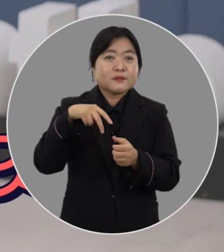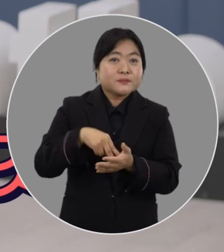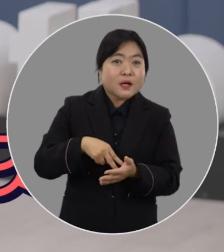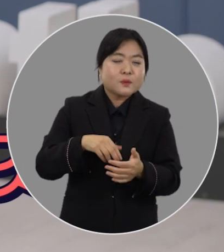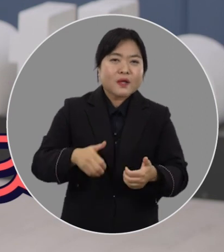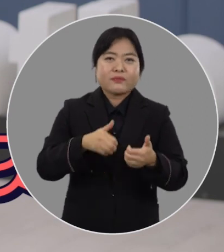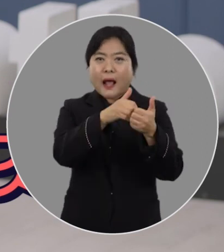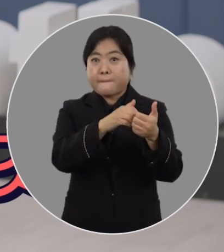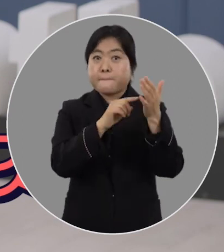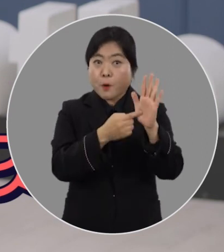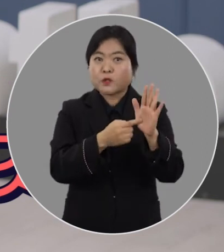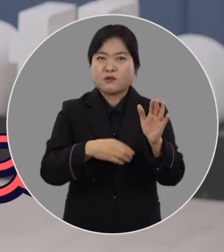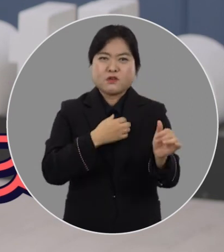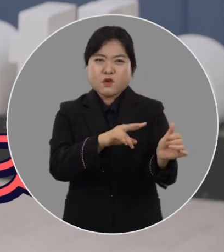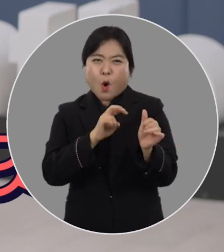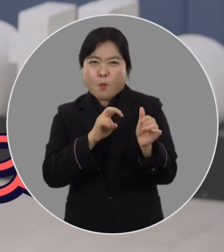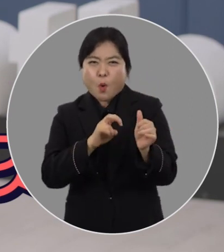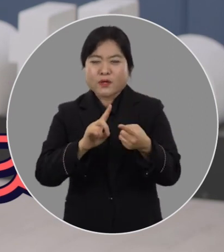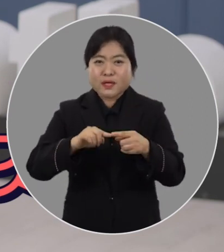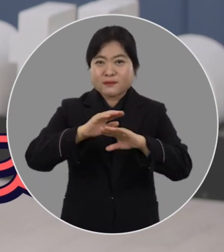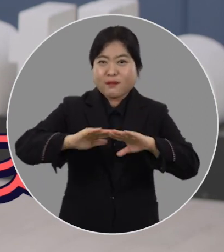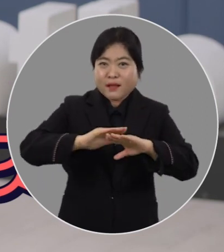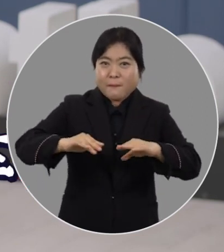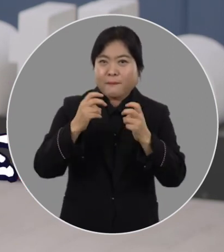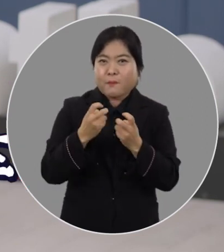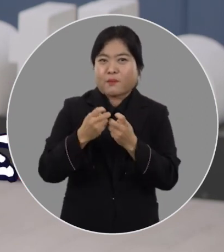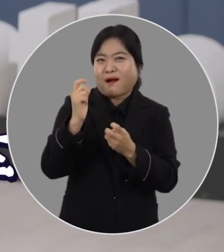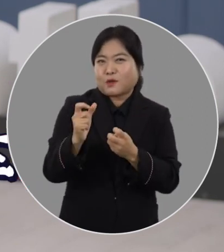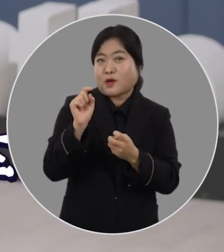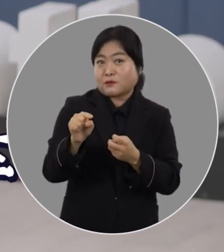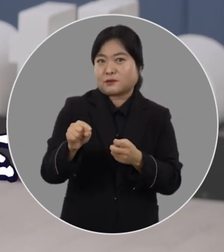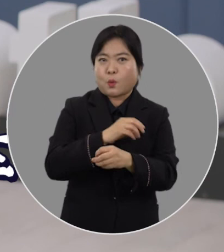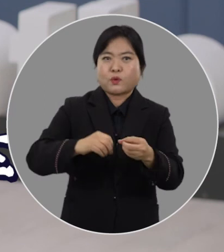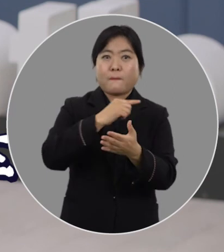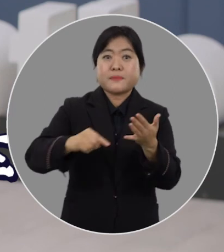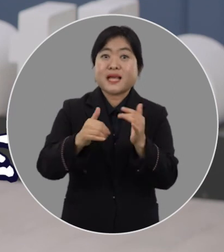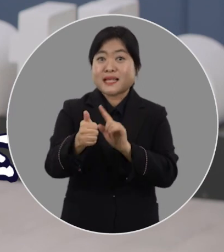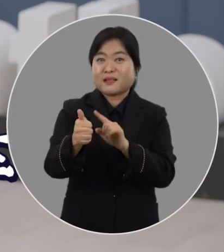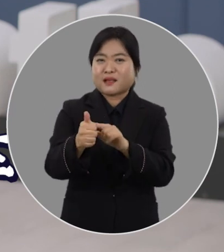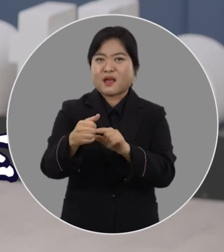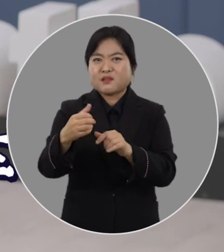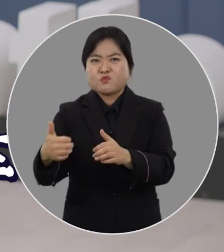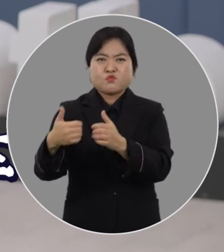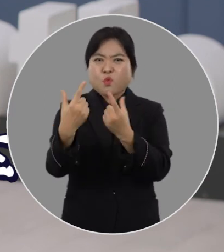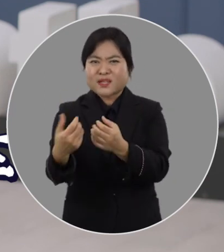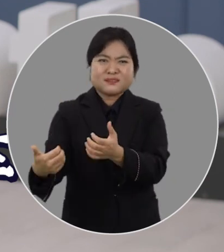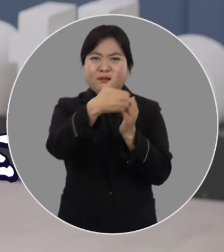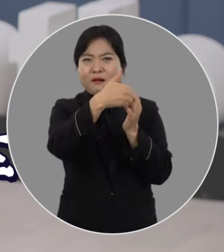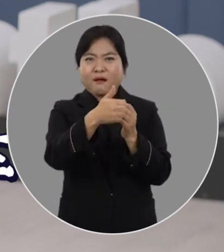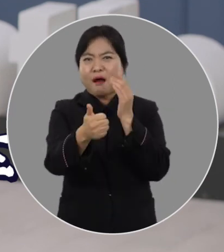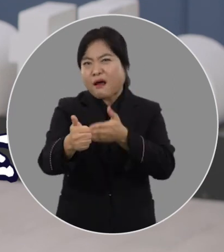대항 표현을 혐오 표현의 대응 방식으로 강조하는 것은 피해자들에게 맞대응하라는 부담을 추가로 지우는